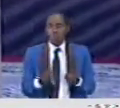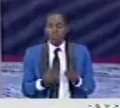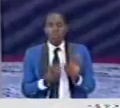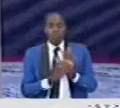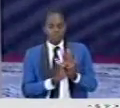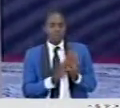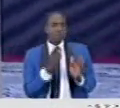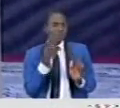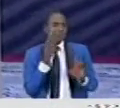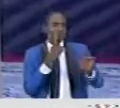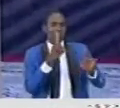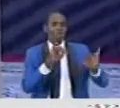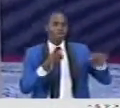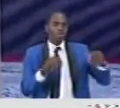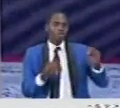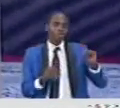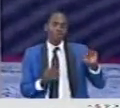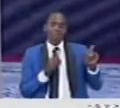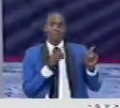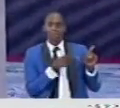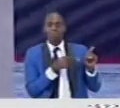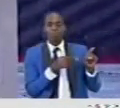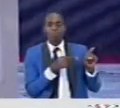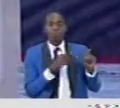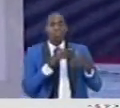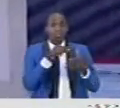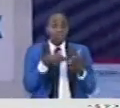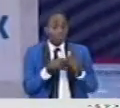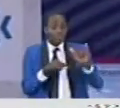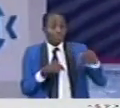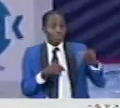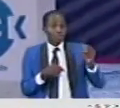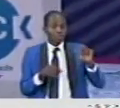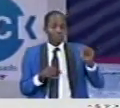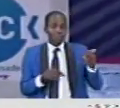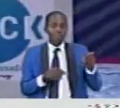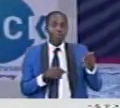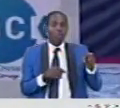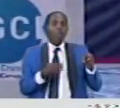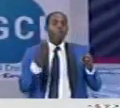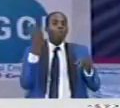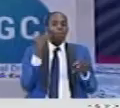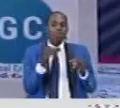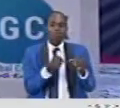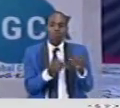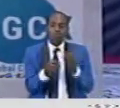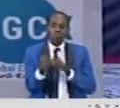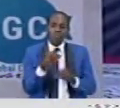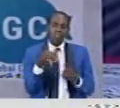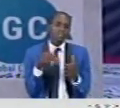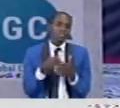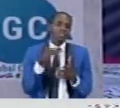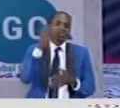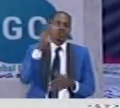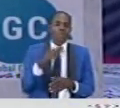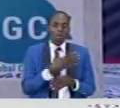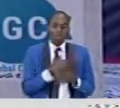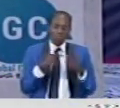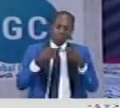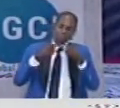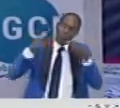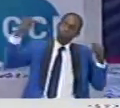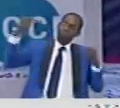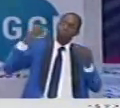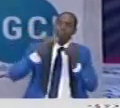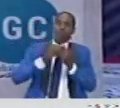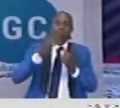si tu ne connais personne de charnel, voici un Jonas. Jonas combattait Dieu. Il